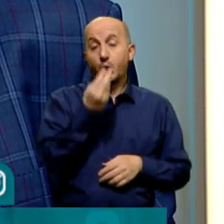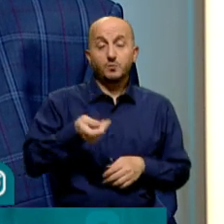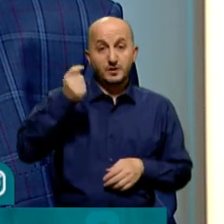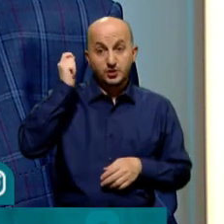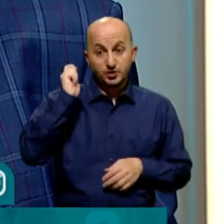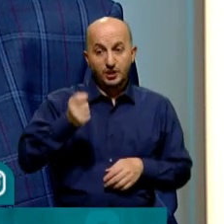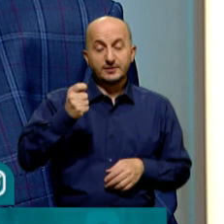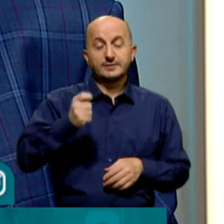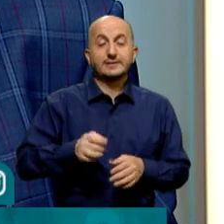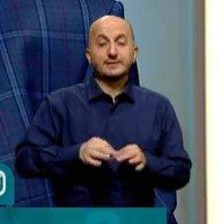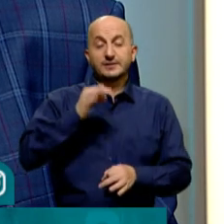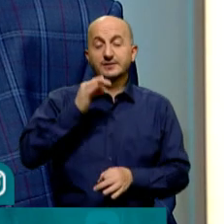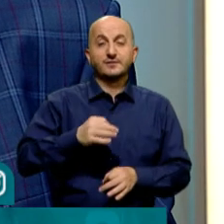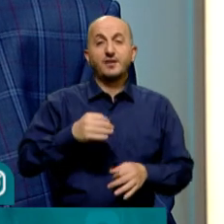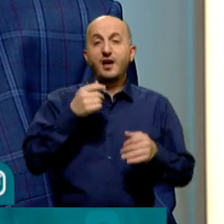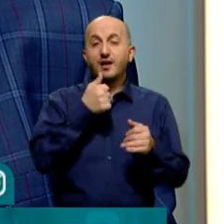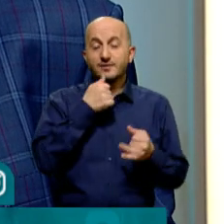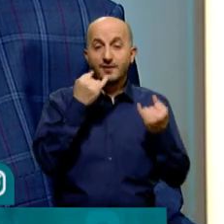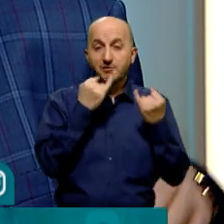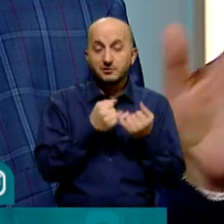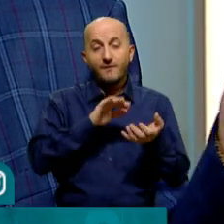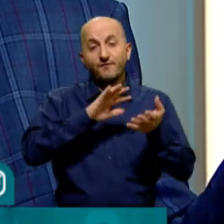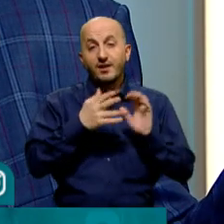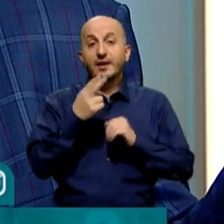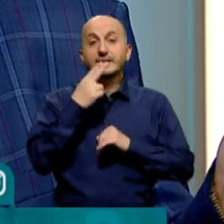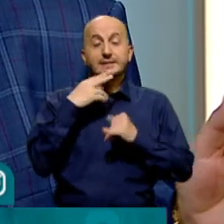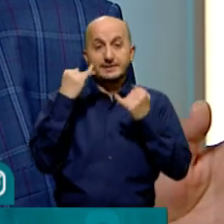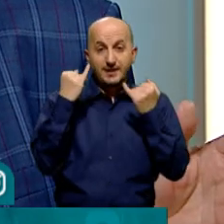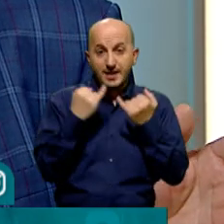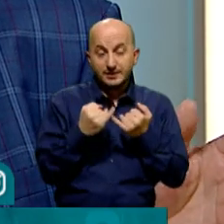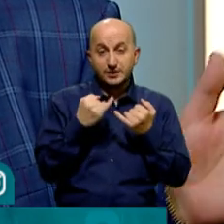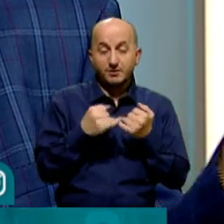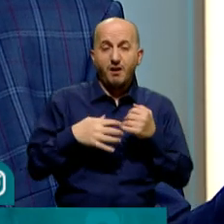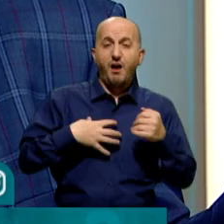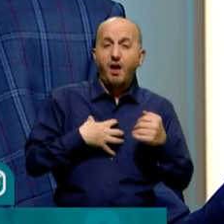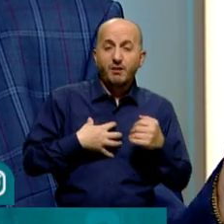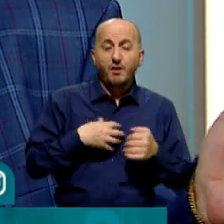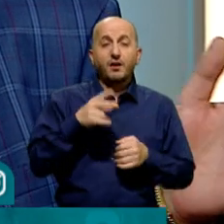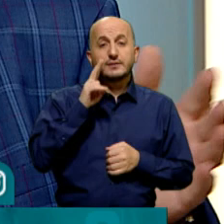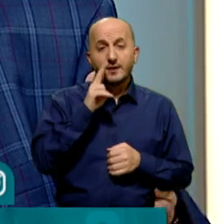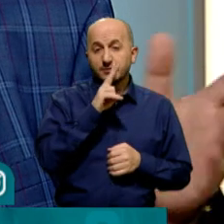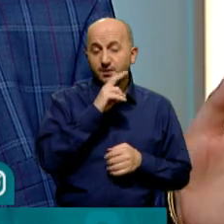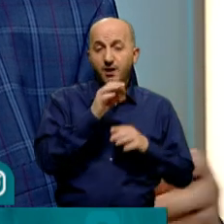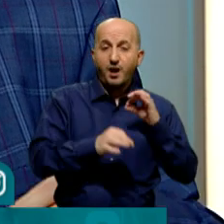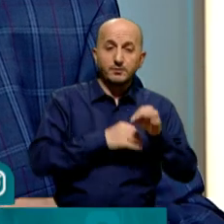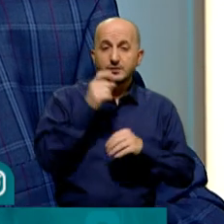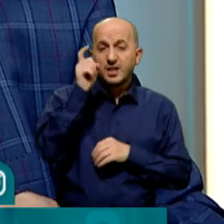şarttır. Dolayısıyla kişinin erkek kardeşleri veya kız kardeşleri, halaları, teyzeleri, amcaları, dayıları fakir